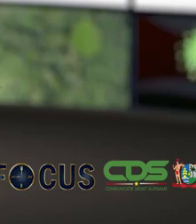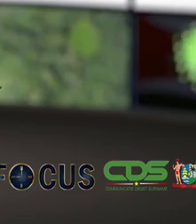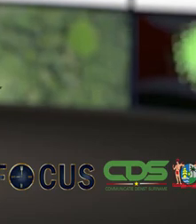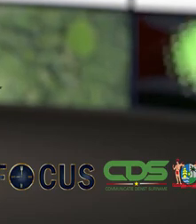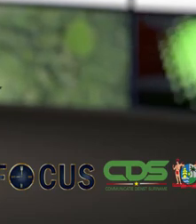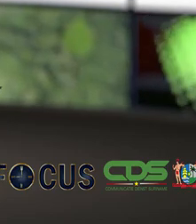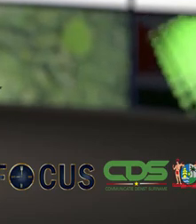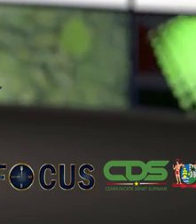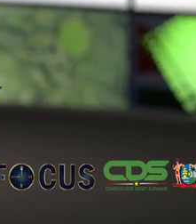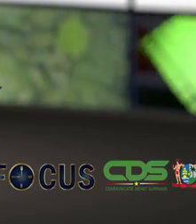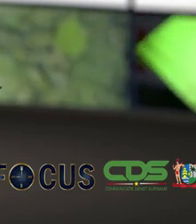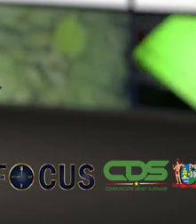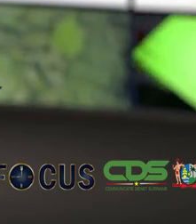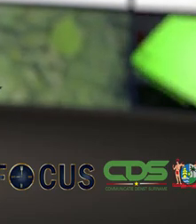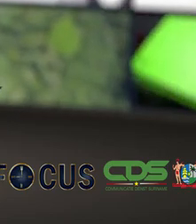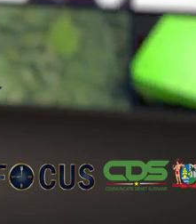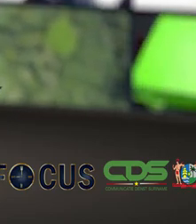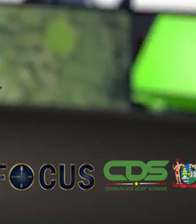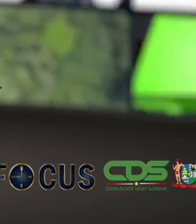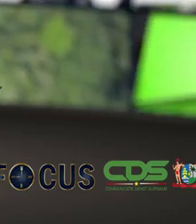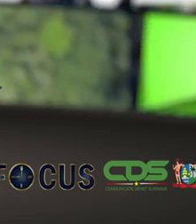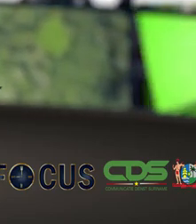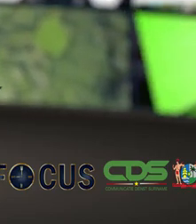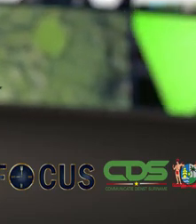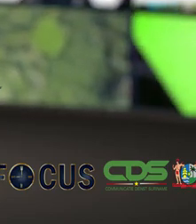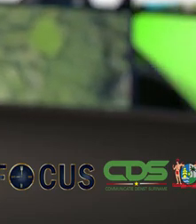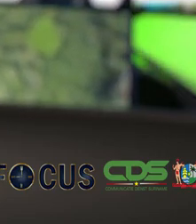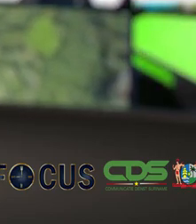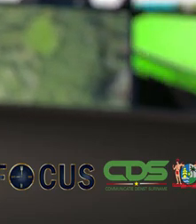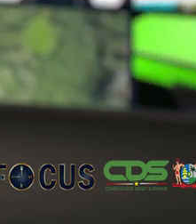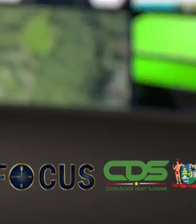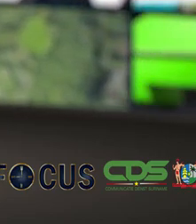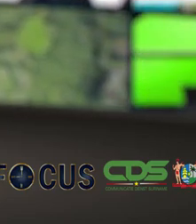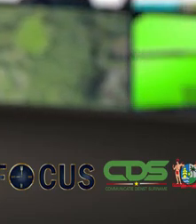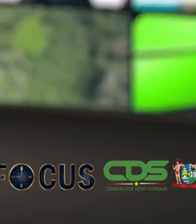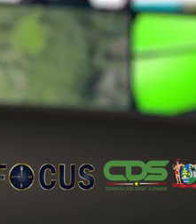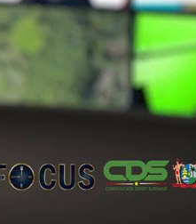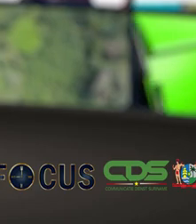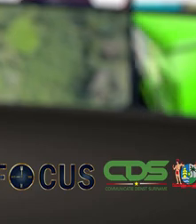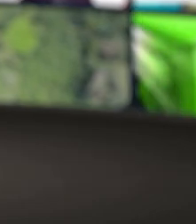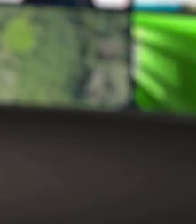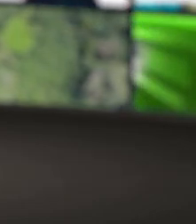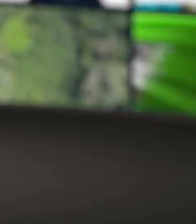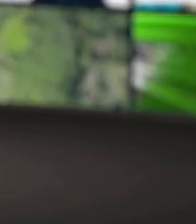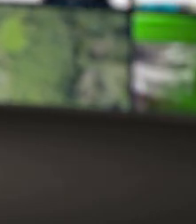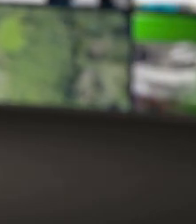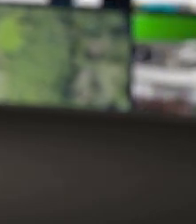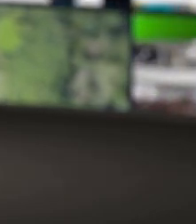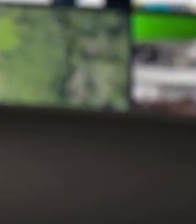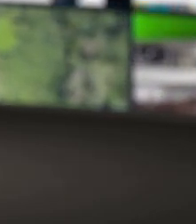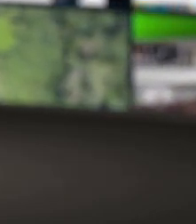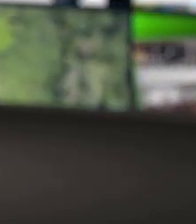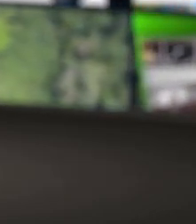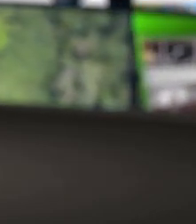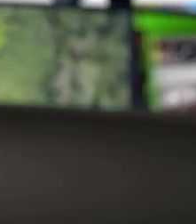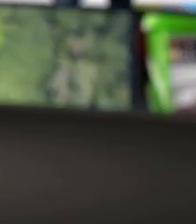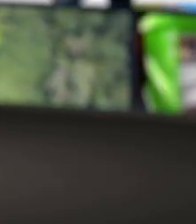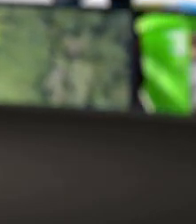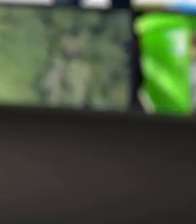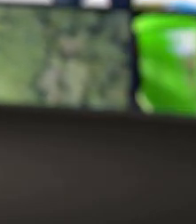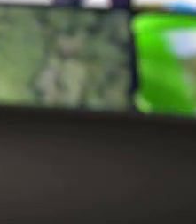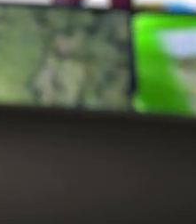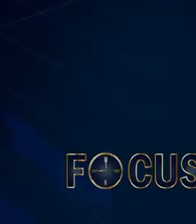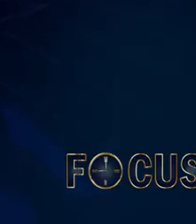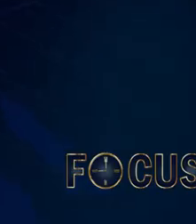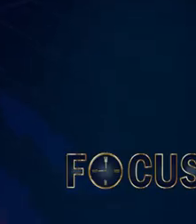Tot zover deze aflevering van Focus. Neem de COVID-19 maatregelen in acht en wees lief voor elkaar. Goedenavond.